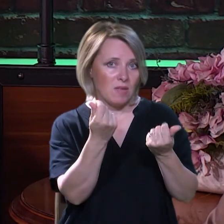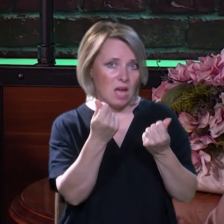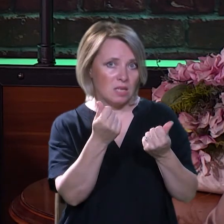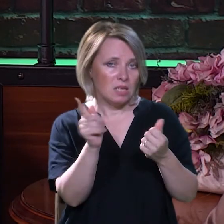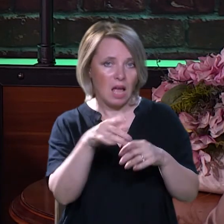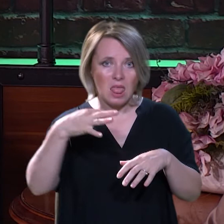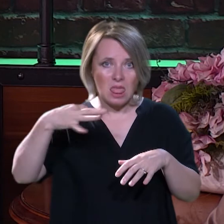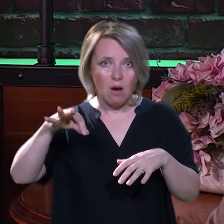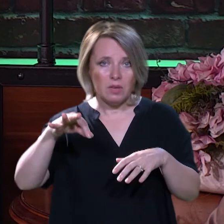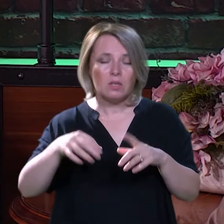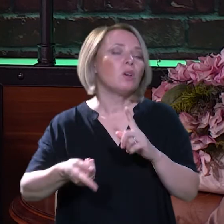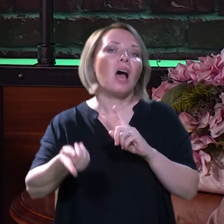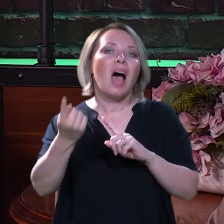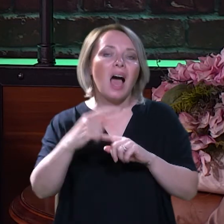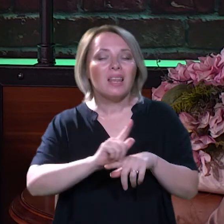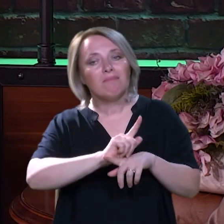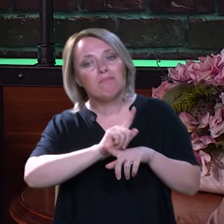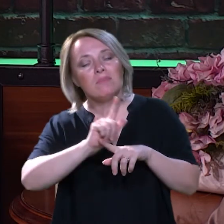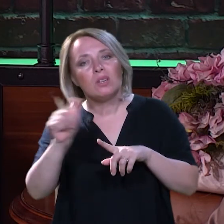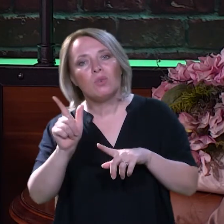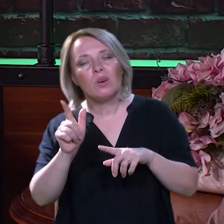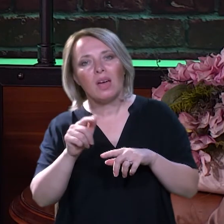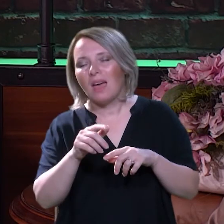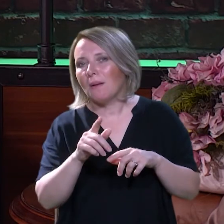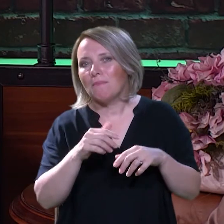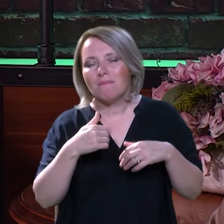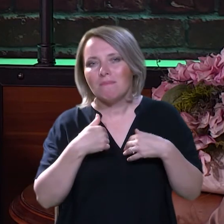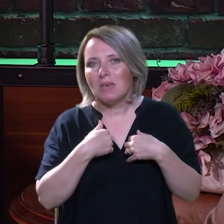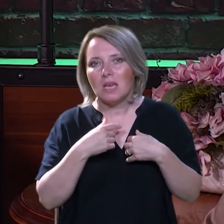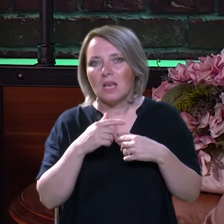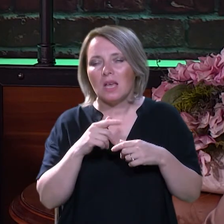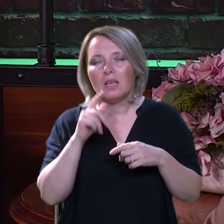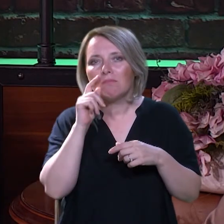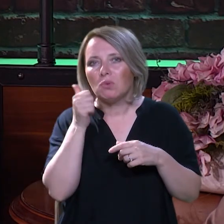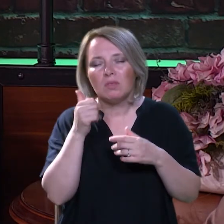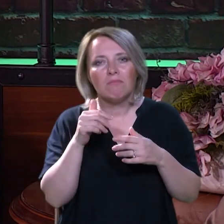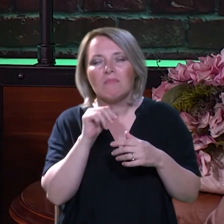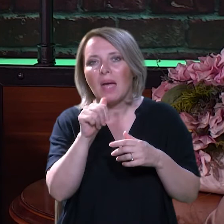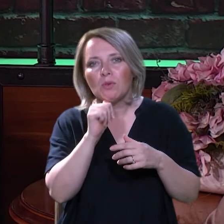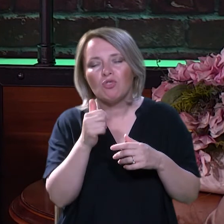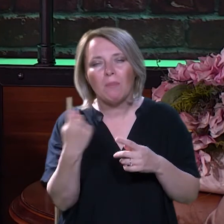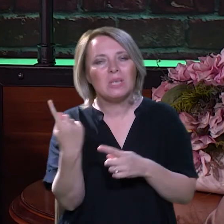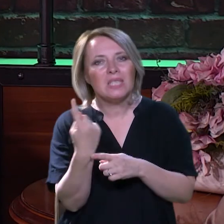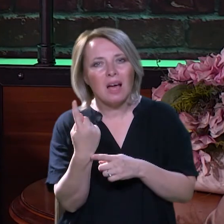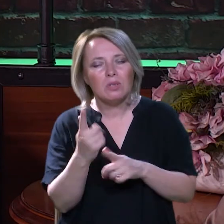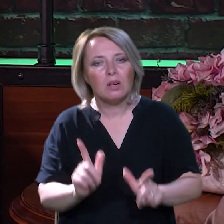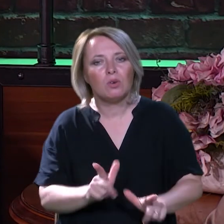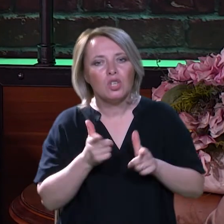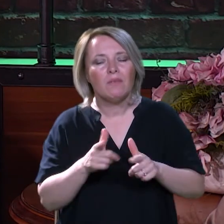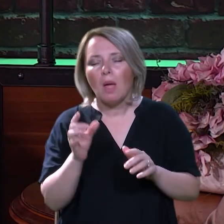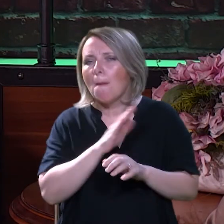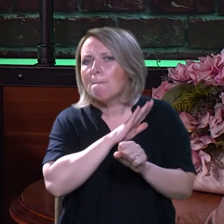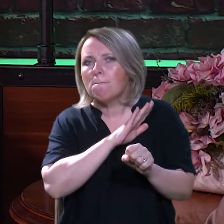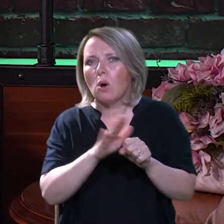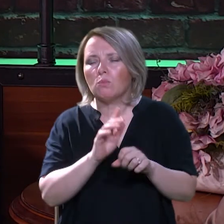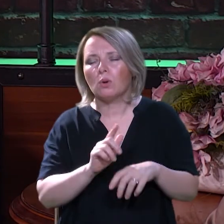možemo dovoljno sretno i zadovoljno živjeti bez drugih ljudi i bez naših odnosa sa tim ljudima. Zapravo